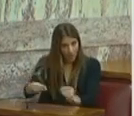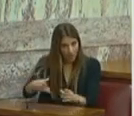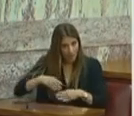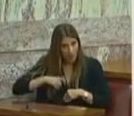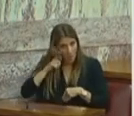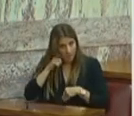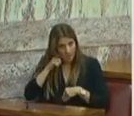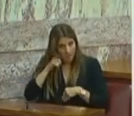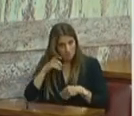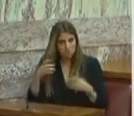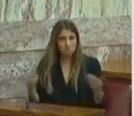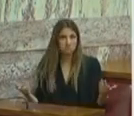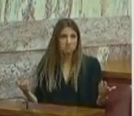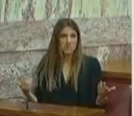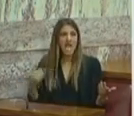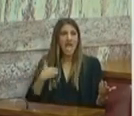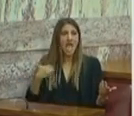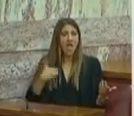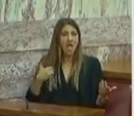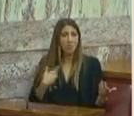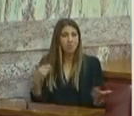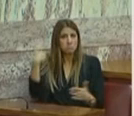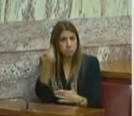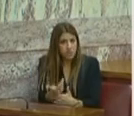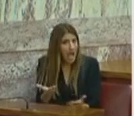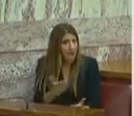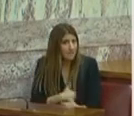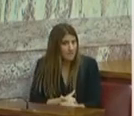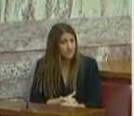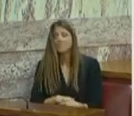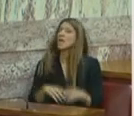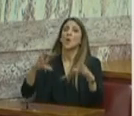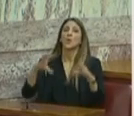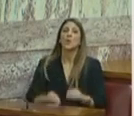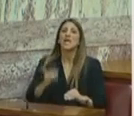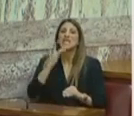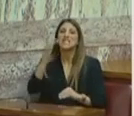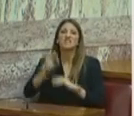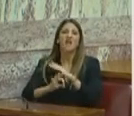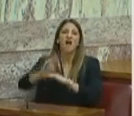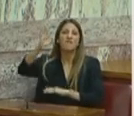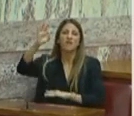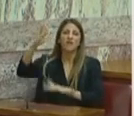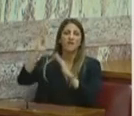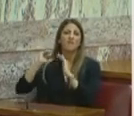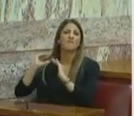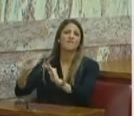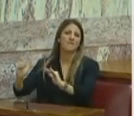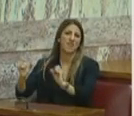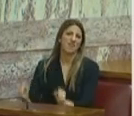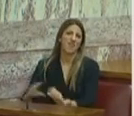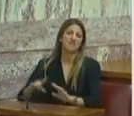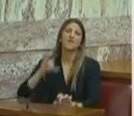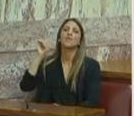τον. Εγώ αυτό το ζήτημα θέτω. Ισότι αφορά τη Χρυσή Αυγή, παραμένει σταθερή στη θέση της.